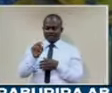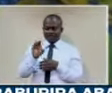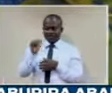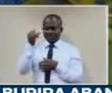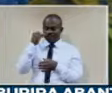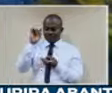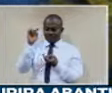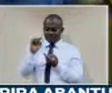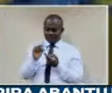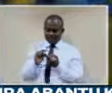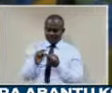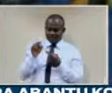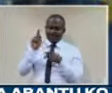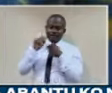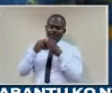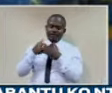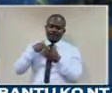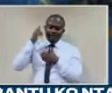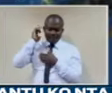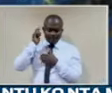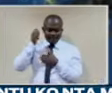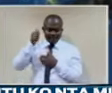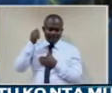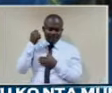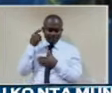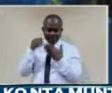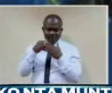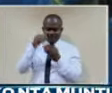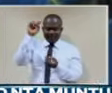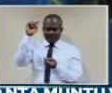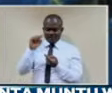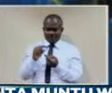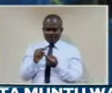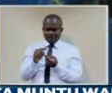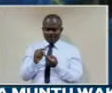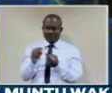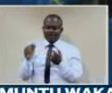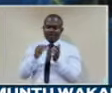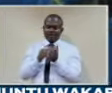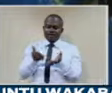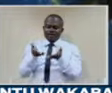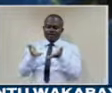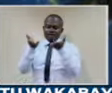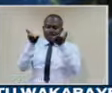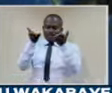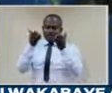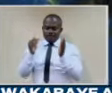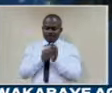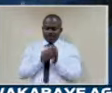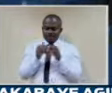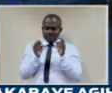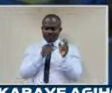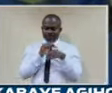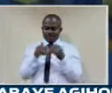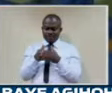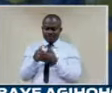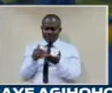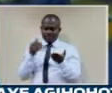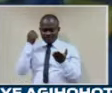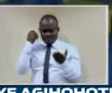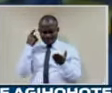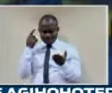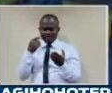ngabanyije gutya, yanga afite amatelefone murabyumva, itako igabanuka. Nakongera gukikiyongera, naho ni ibisanzwe. Yanga